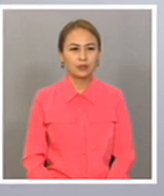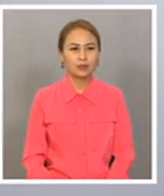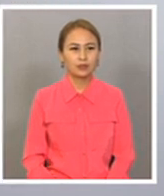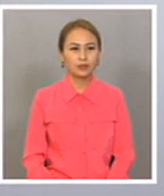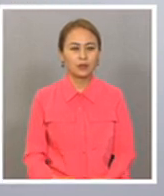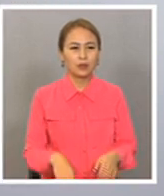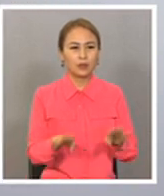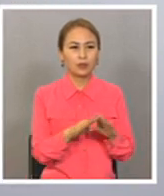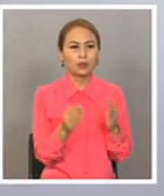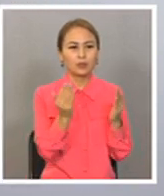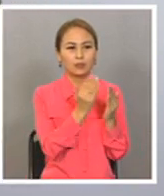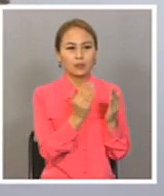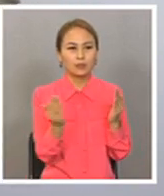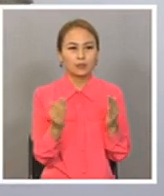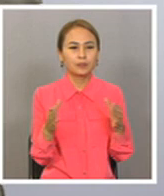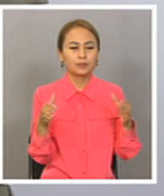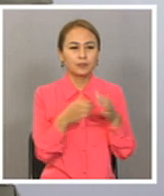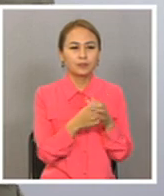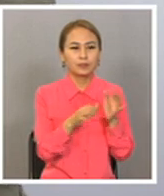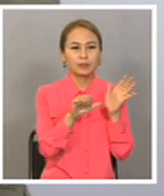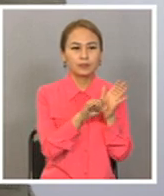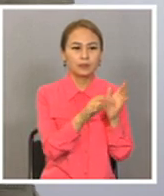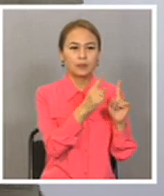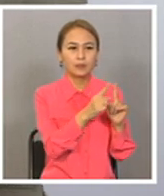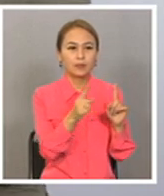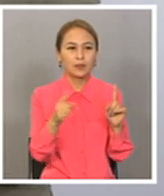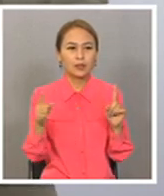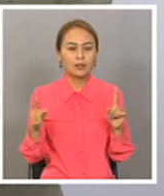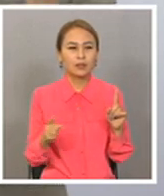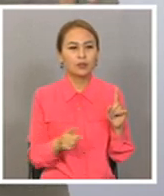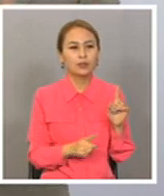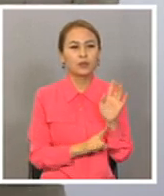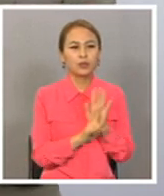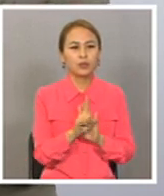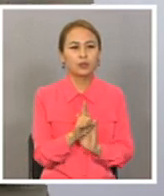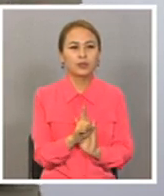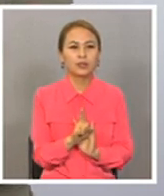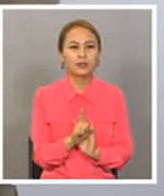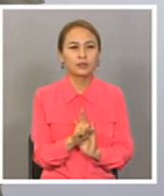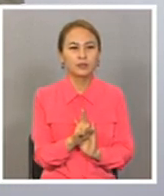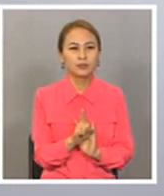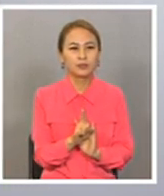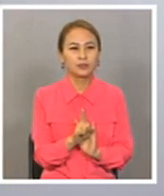бізде 5 пен 6-тың арасында орналасқан және өздеріңіз біліп тұрғандай